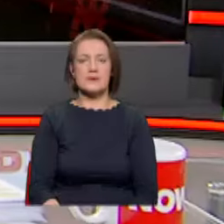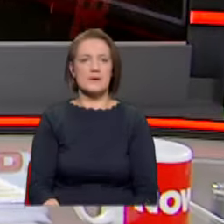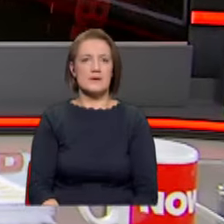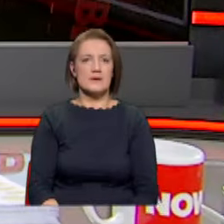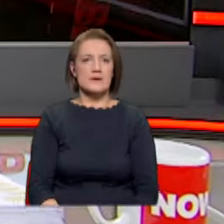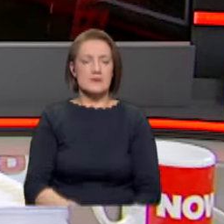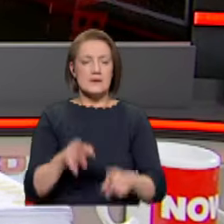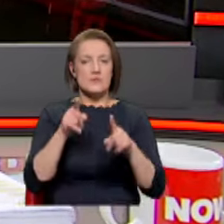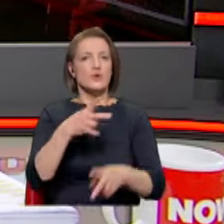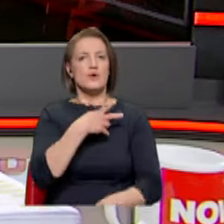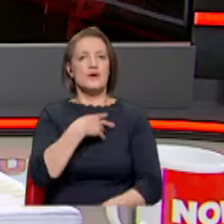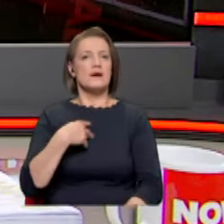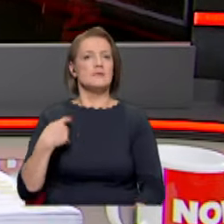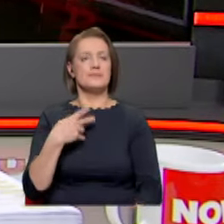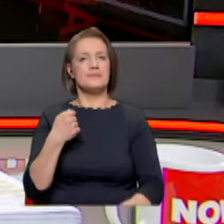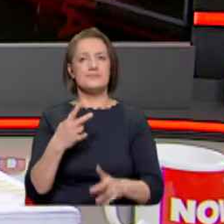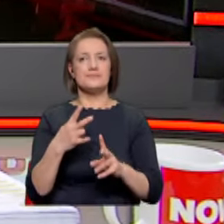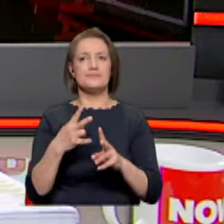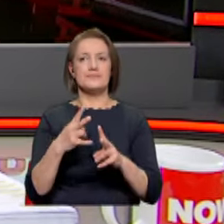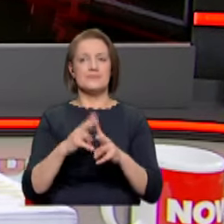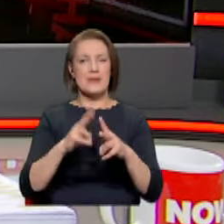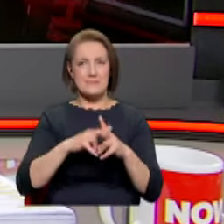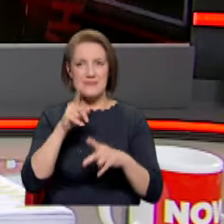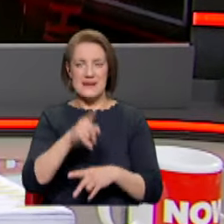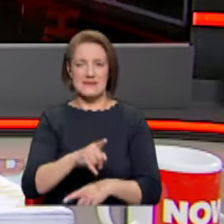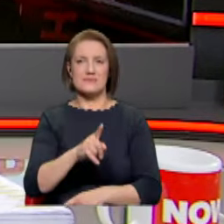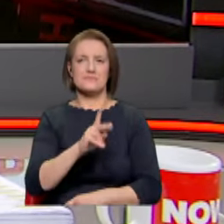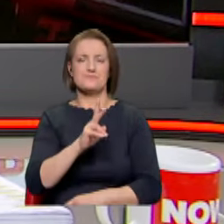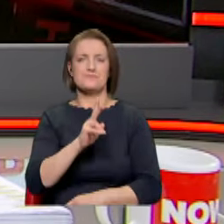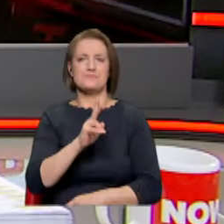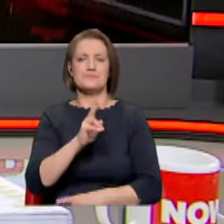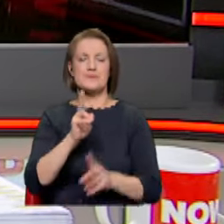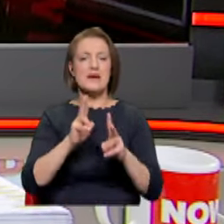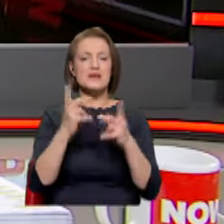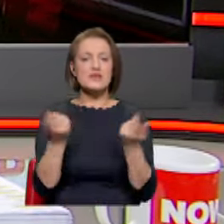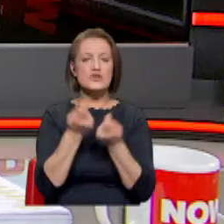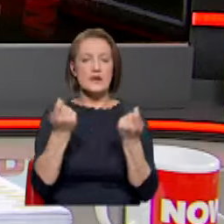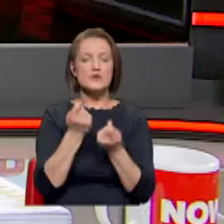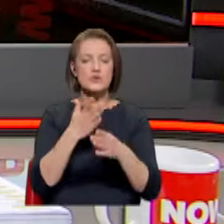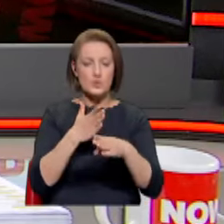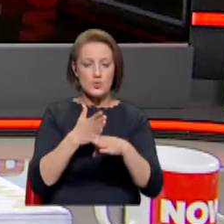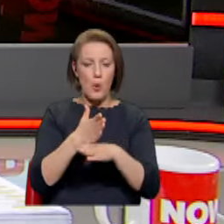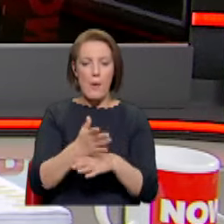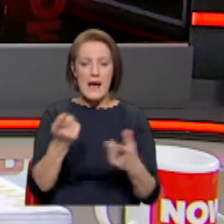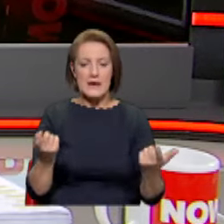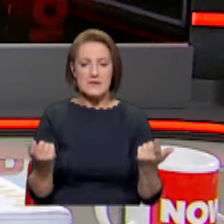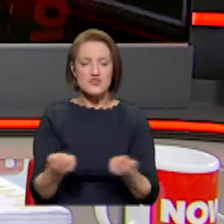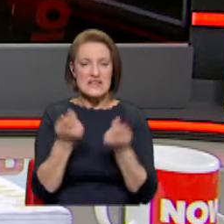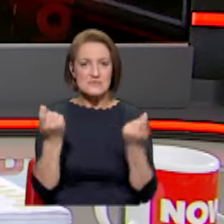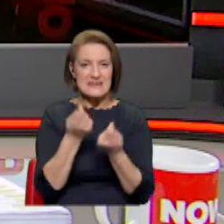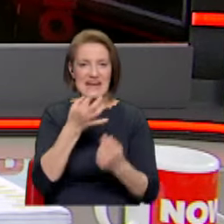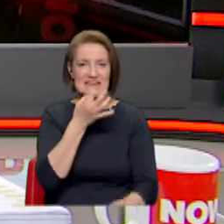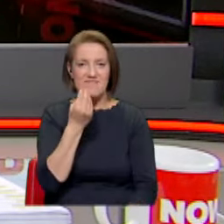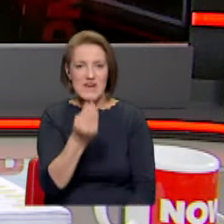bu emniyet güçlerinin işlerini doğru dürüst yapmasına müsaade ediliyor mu